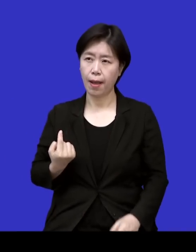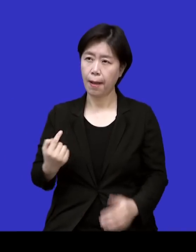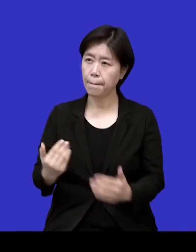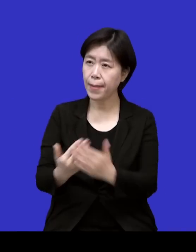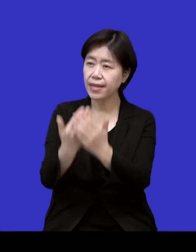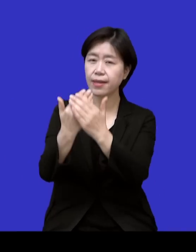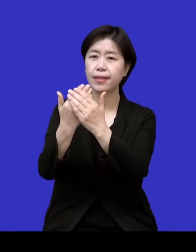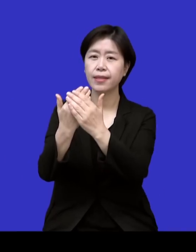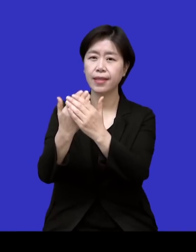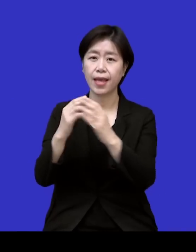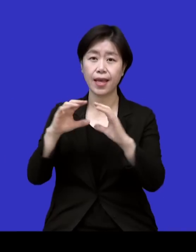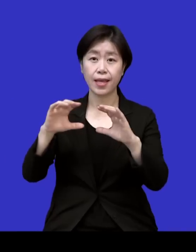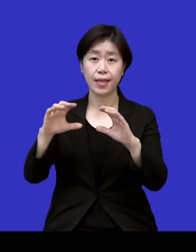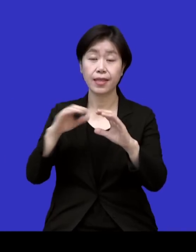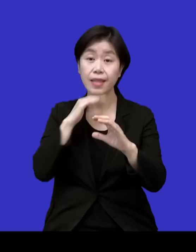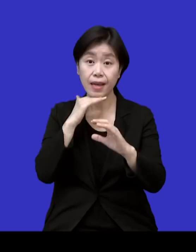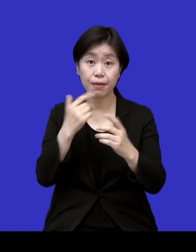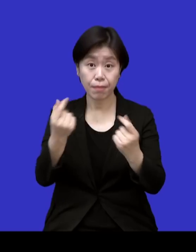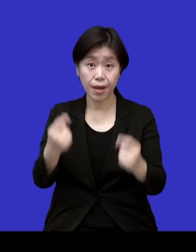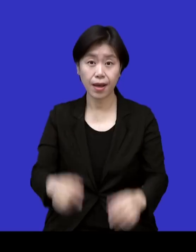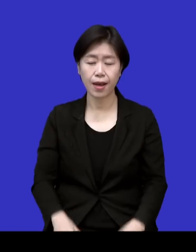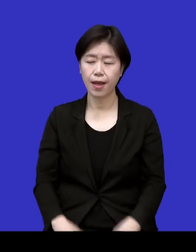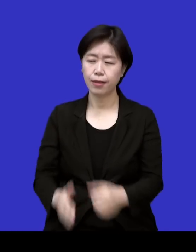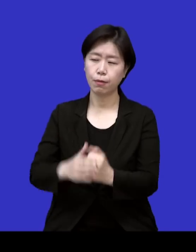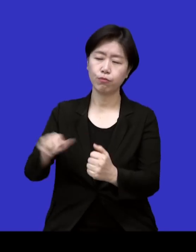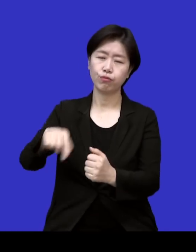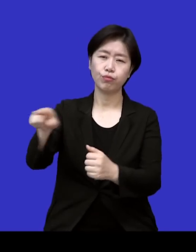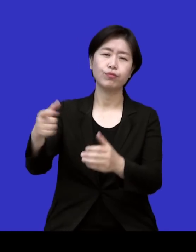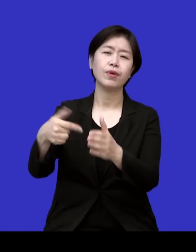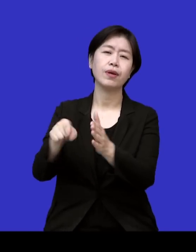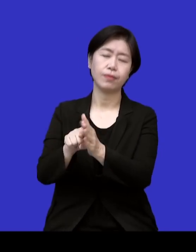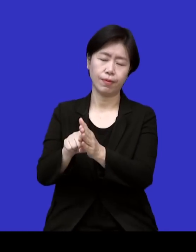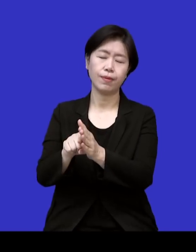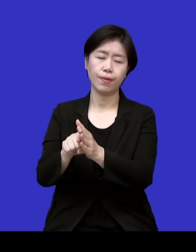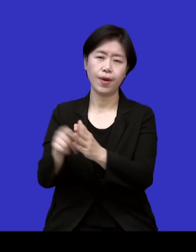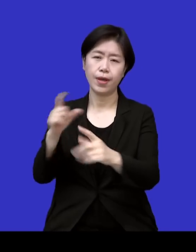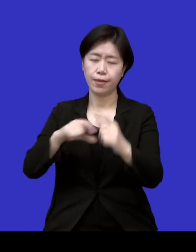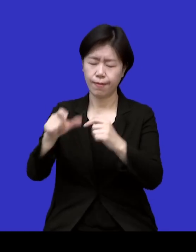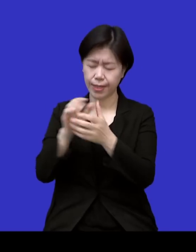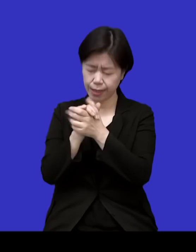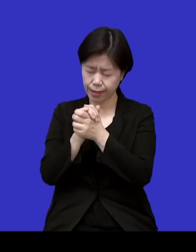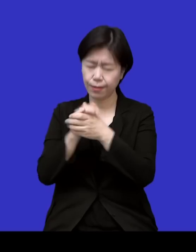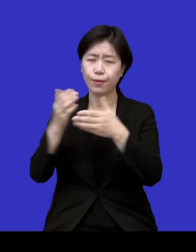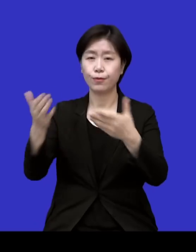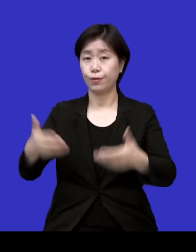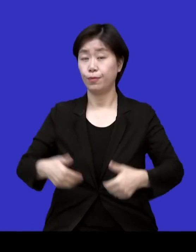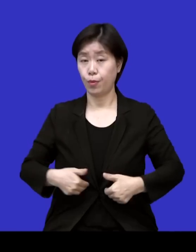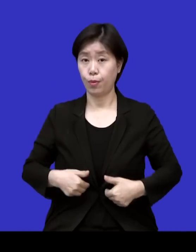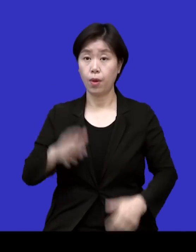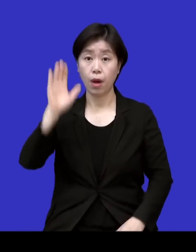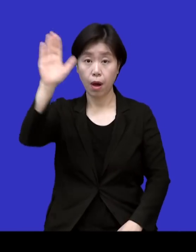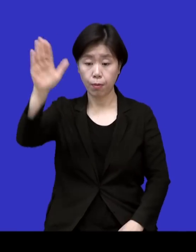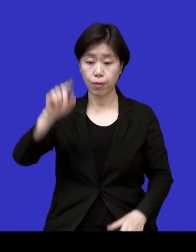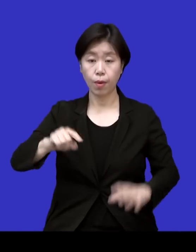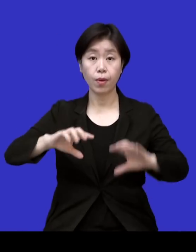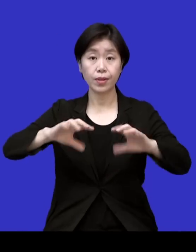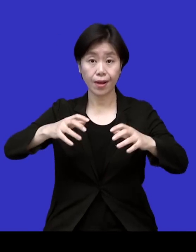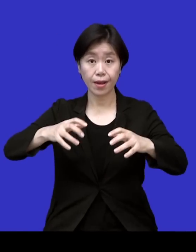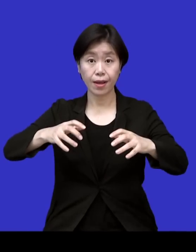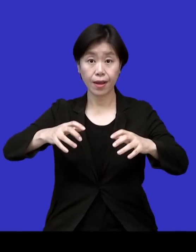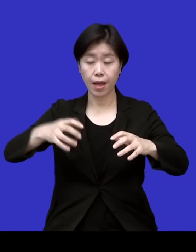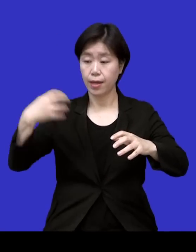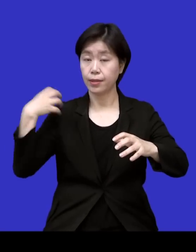나이가 아니라는 생각이 들어요. 더 기도하고 더 품고 네. 미래의 이 나라를 이끌 지도자들이고 미래에 이끌 이 나라를 책임질 세대가 될